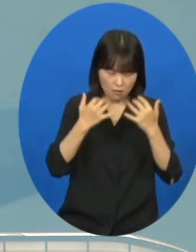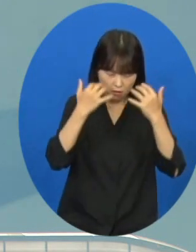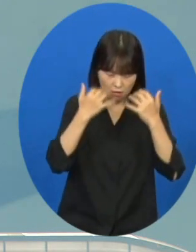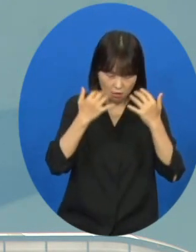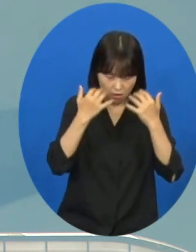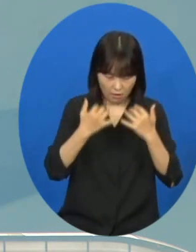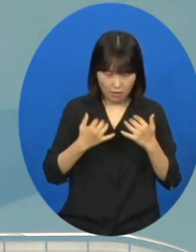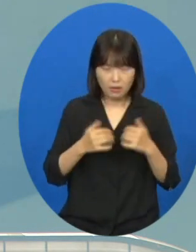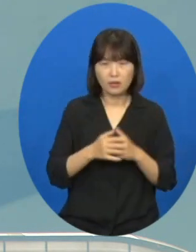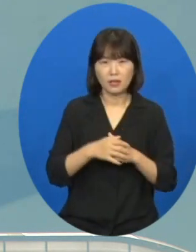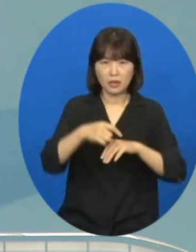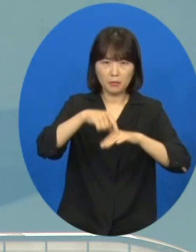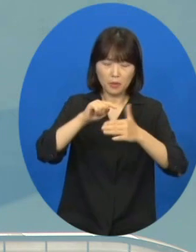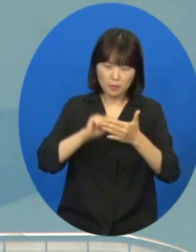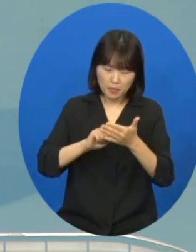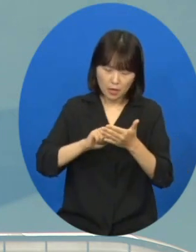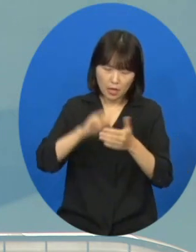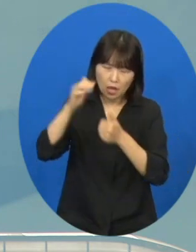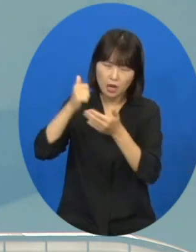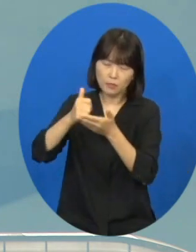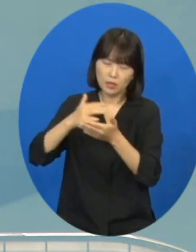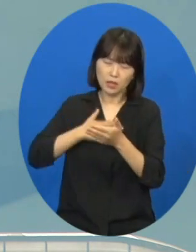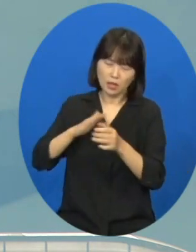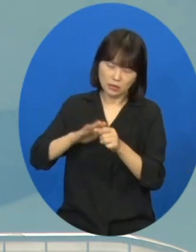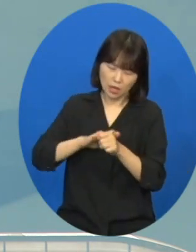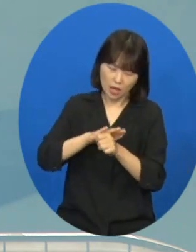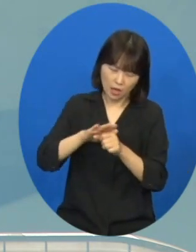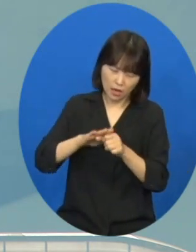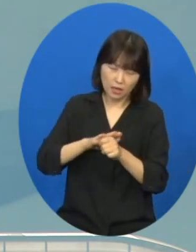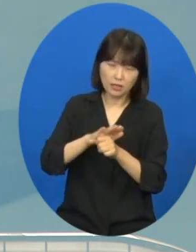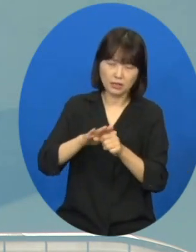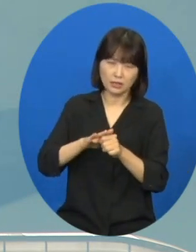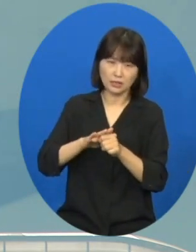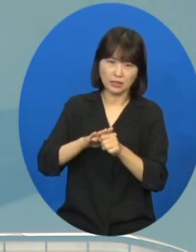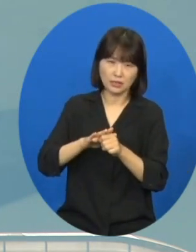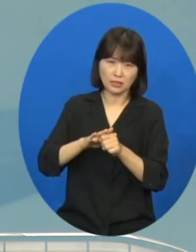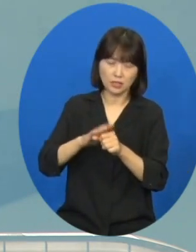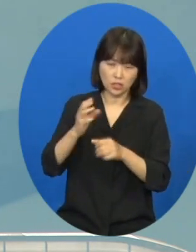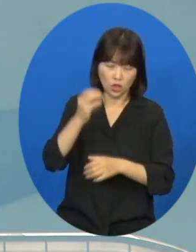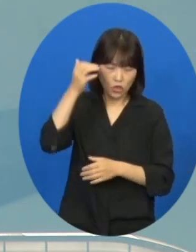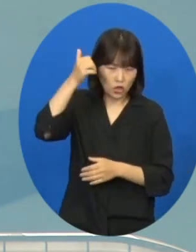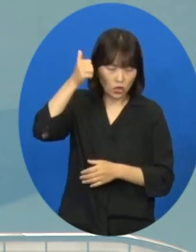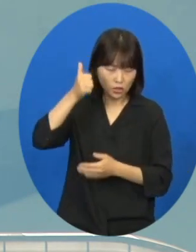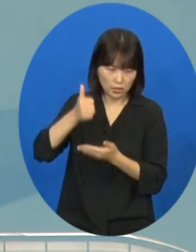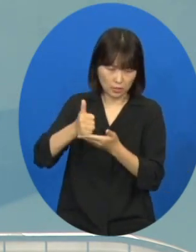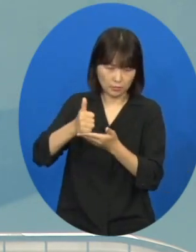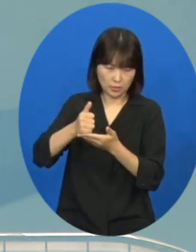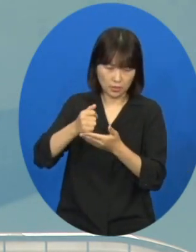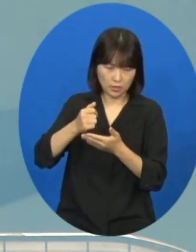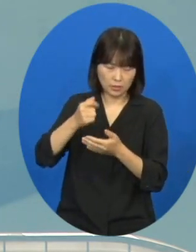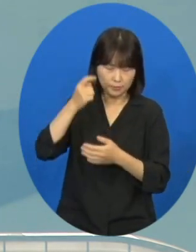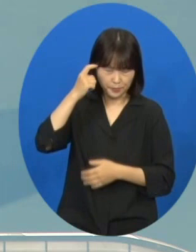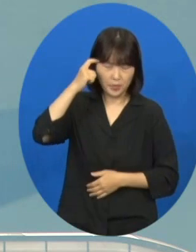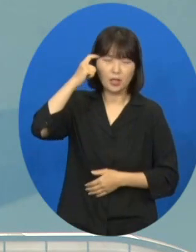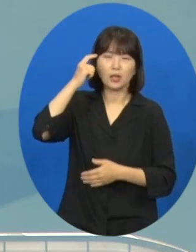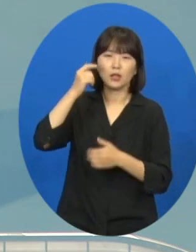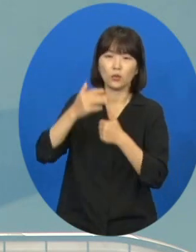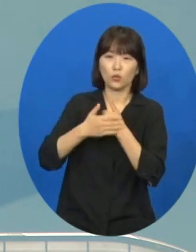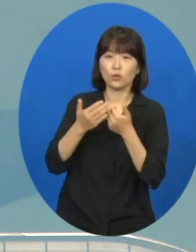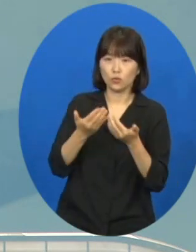마음에 하나님이 나를 얼마나 사랑하는지를 성령께서 깨닫게 하시기 시작하니까,